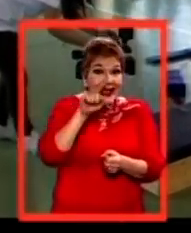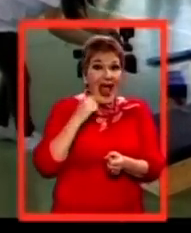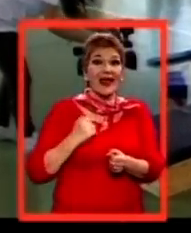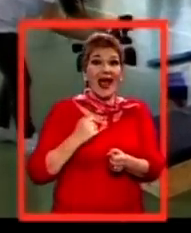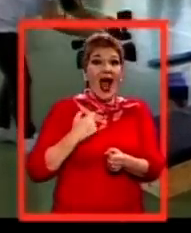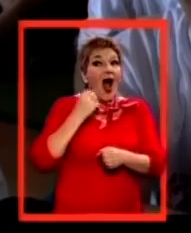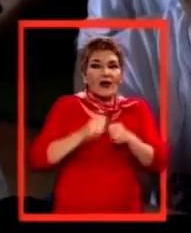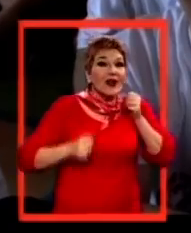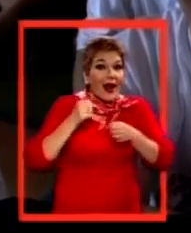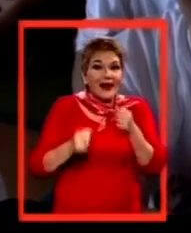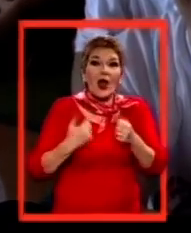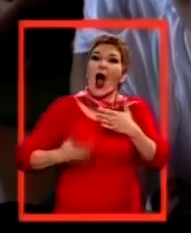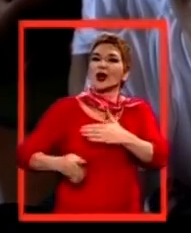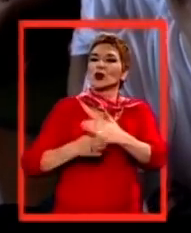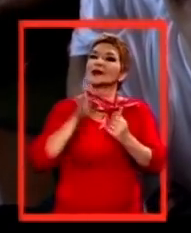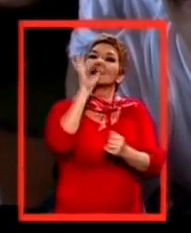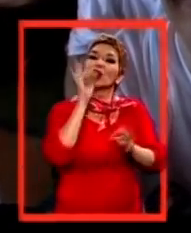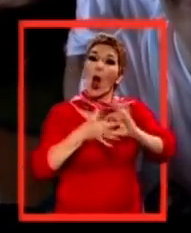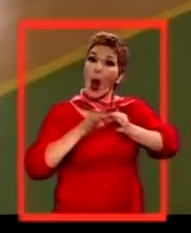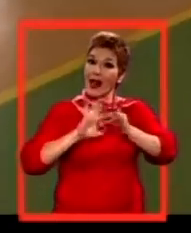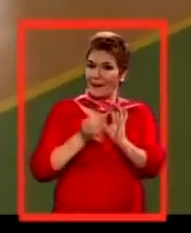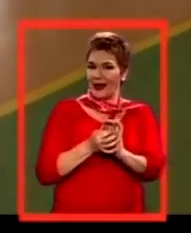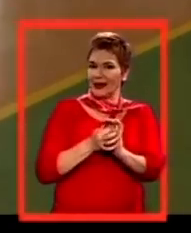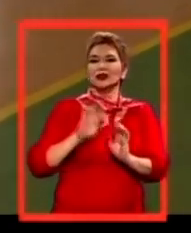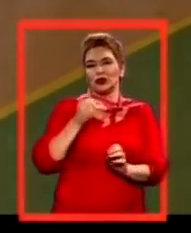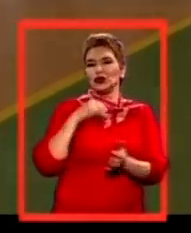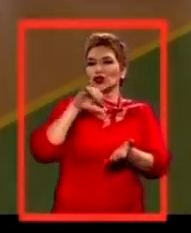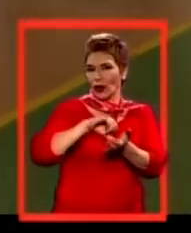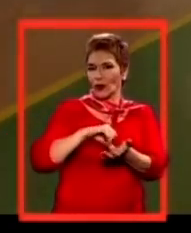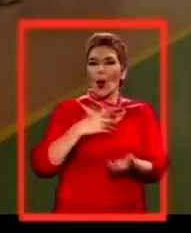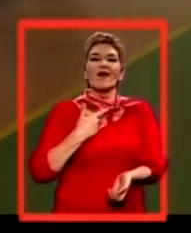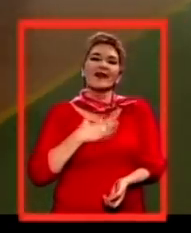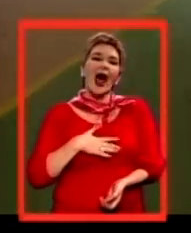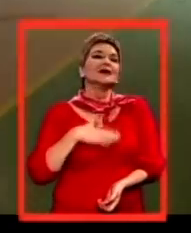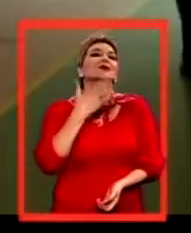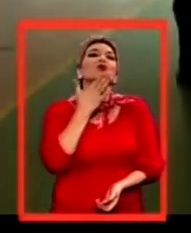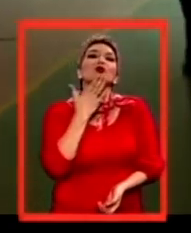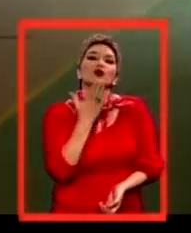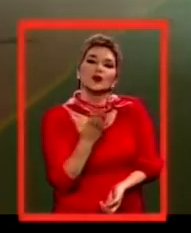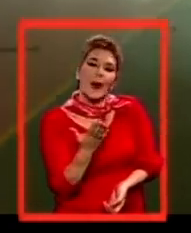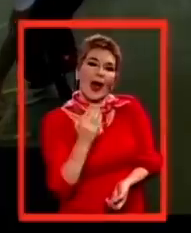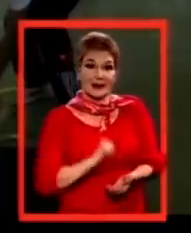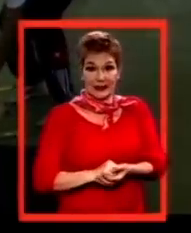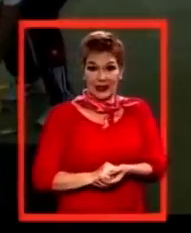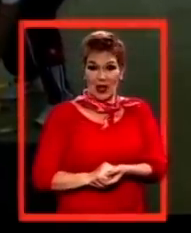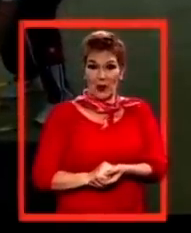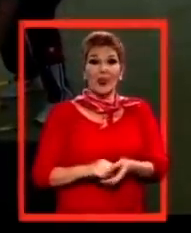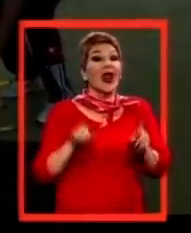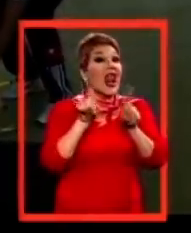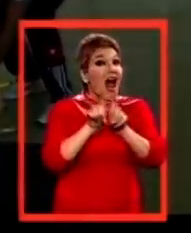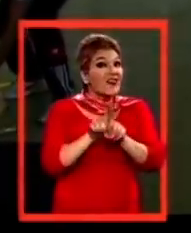grijă celor de la Special Olympics, cărora vrem să le mulțumim pentru materialele care ni le-au pus la dispoziție, apoi